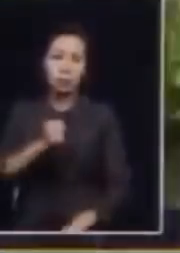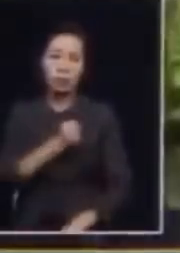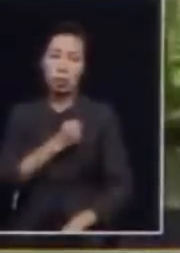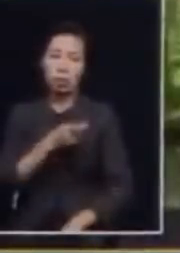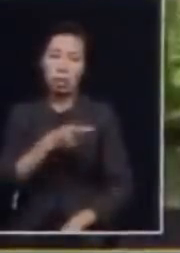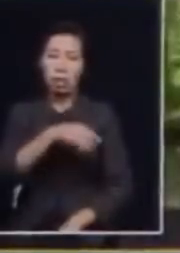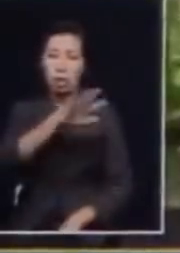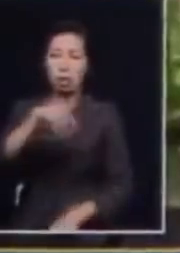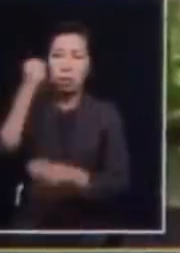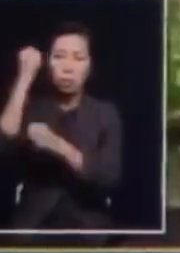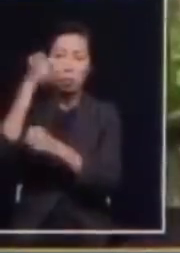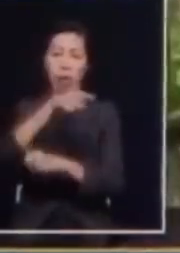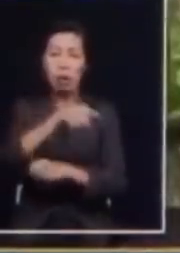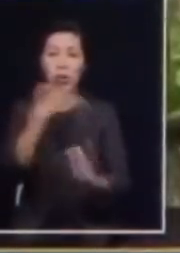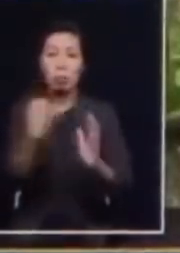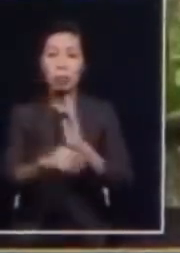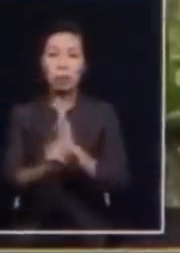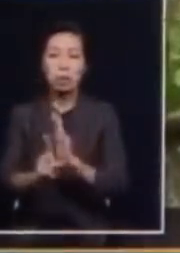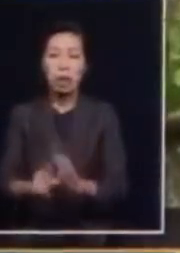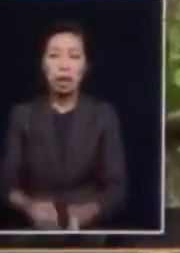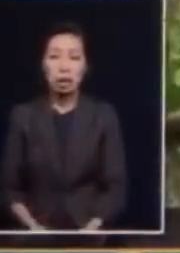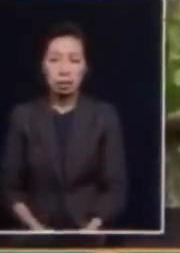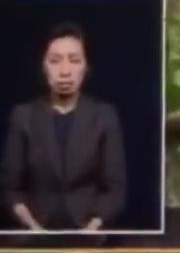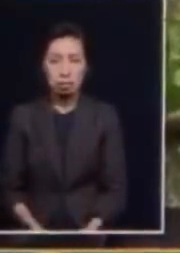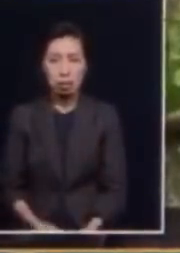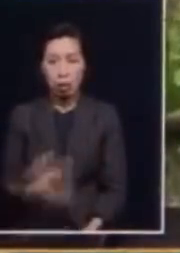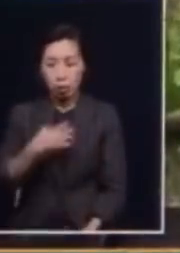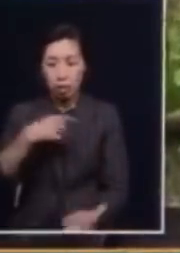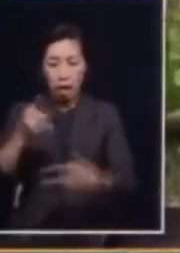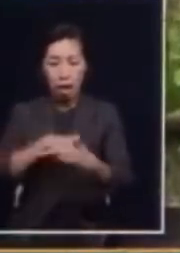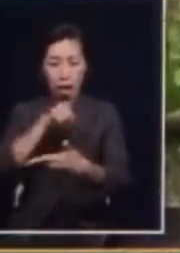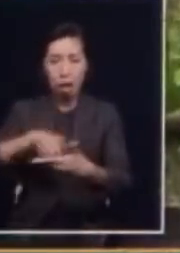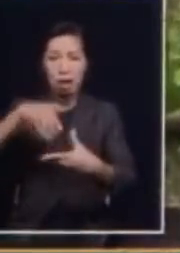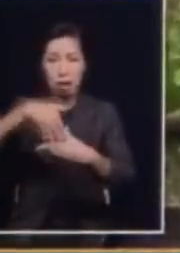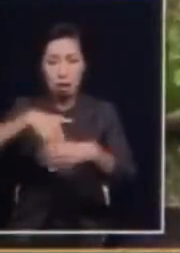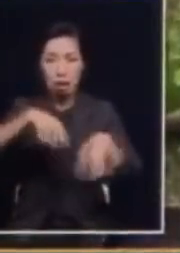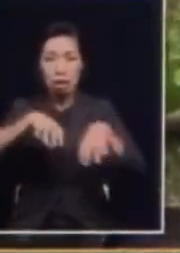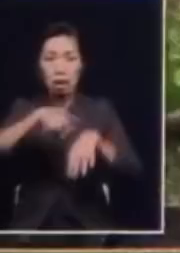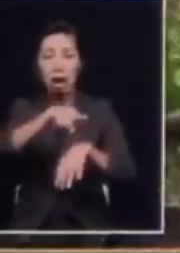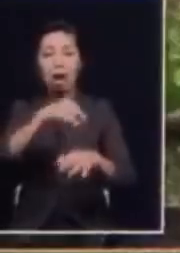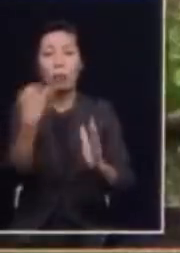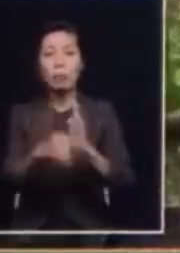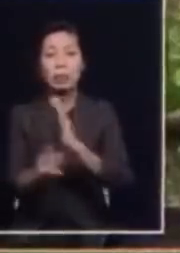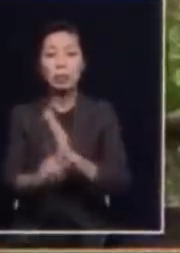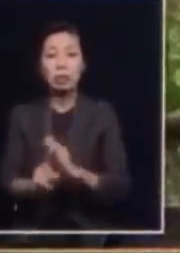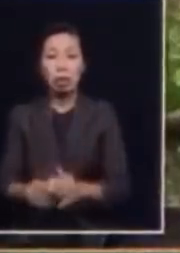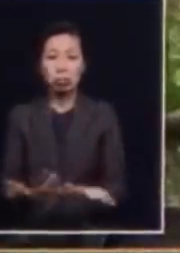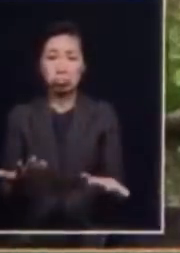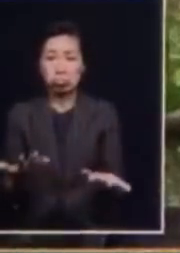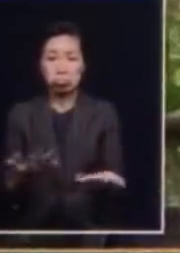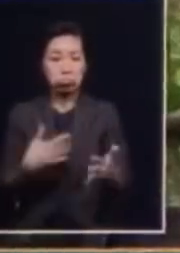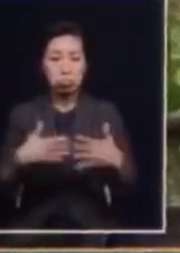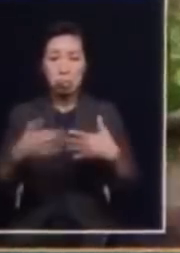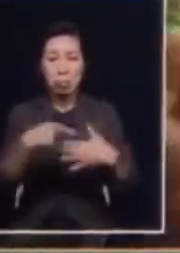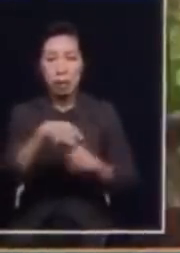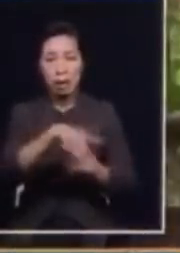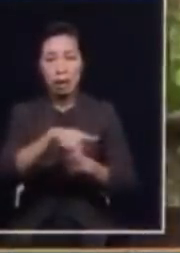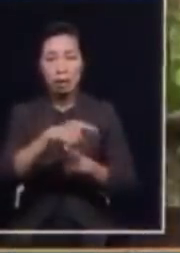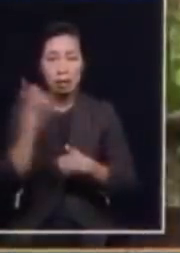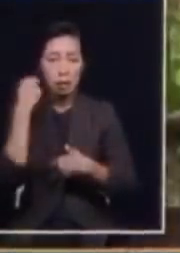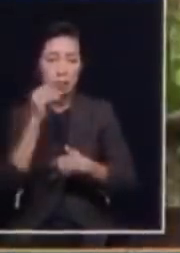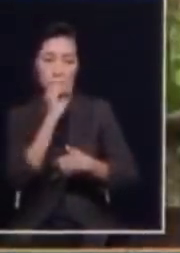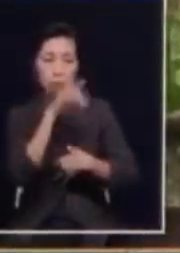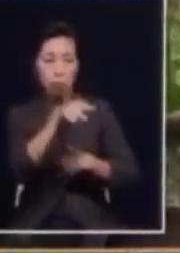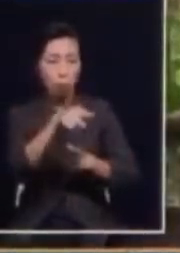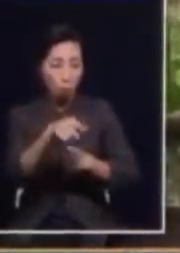าออกมาเรียกร้องเขาผิดตรงไหนอยากจะให้มีการเลือกตั้งอ่ะผิดตรงไหนอยากจะรู้นะไม่เห็นเป็นไรเลยแล้วไปข้อเอาข้อหาชุ